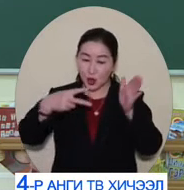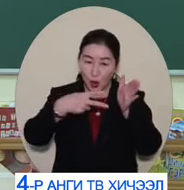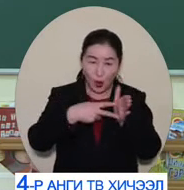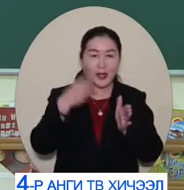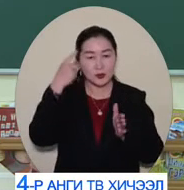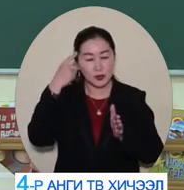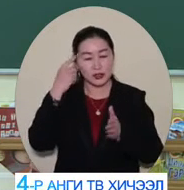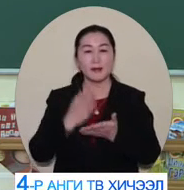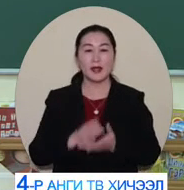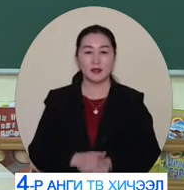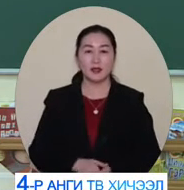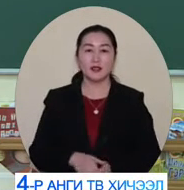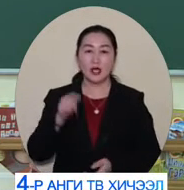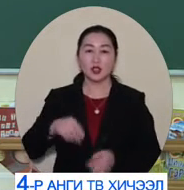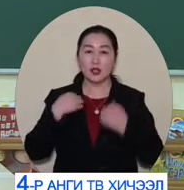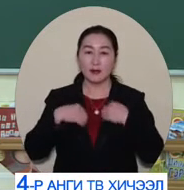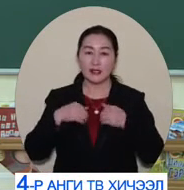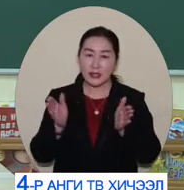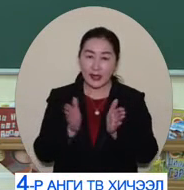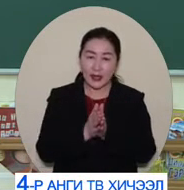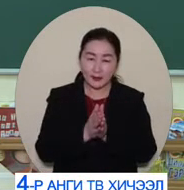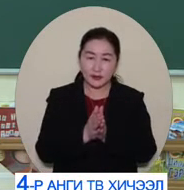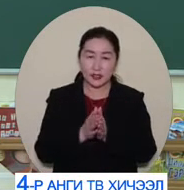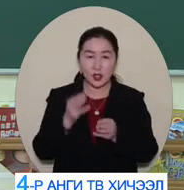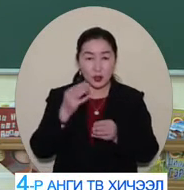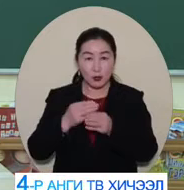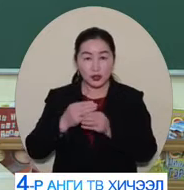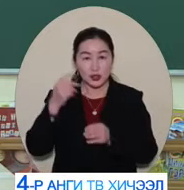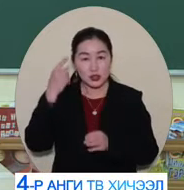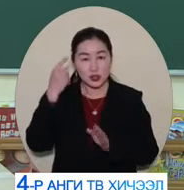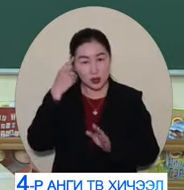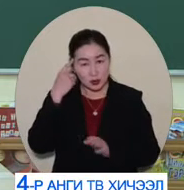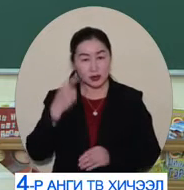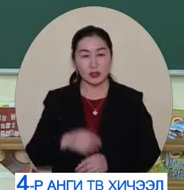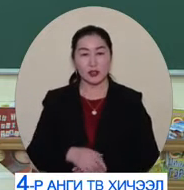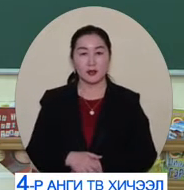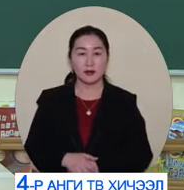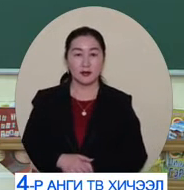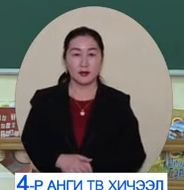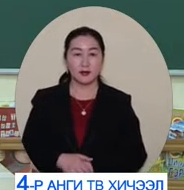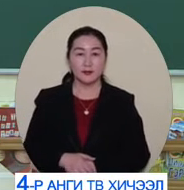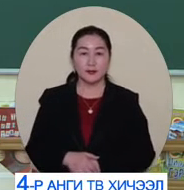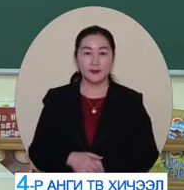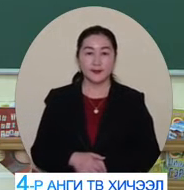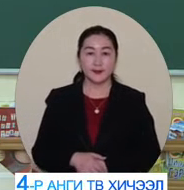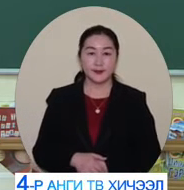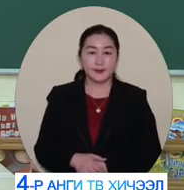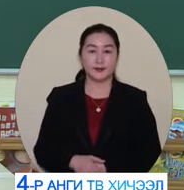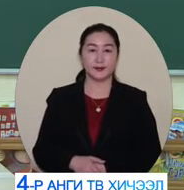За, одоо бүгдээрээ тооцоо хий, тийм ээ? Хүүхдүүд зурхдаа зургийн 1 см-т ногдох бодит хэмжээг бүгдээр